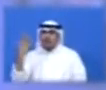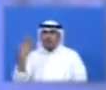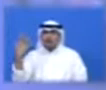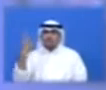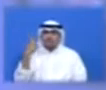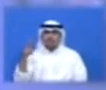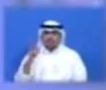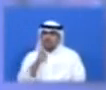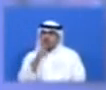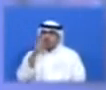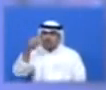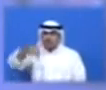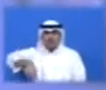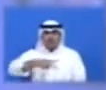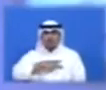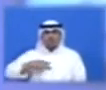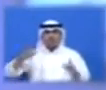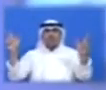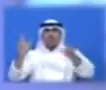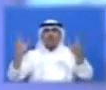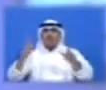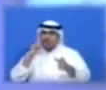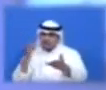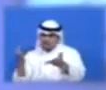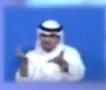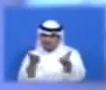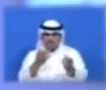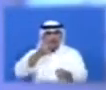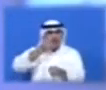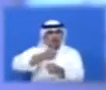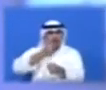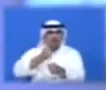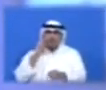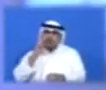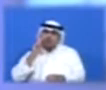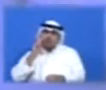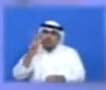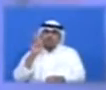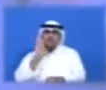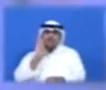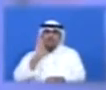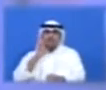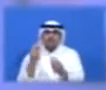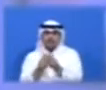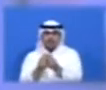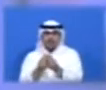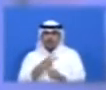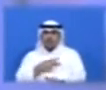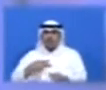الإعلام بورشة عمل تحضيرية أكدت خلالها على جهوزية جميع القطاعات في الوزارة لهذا الحدث